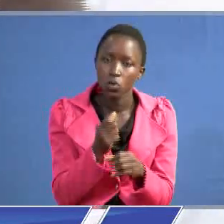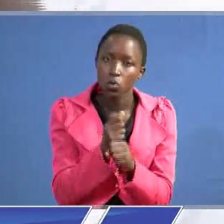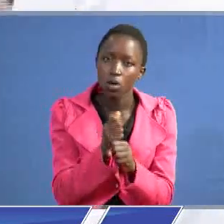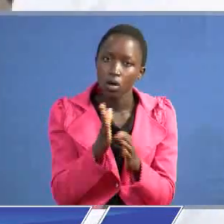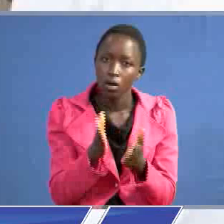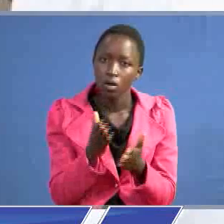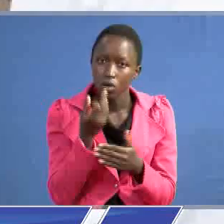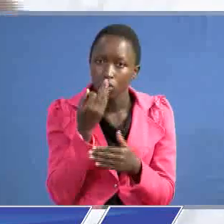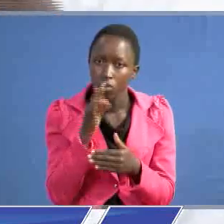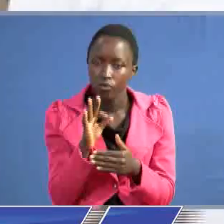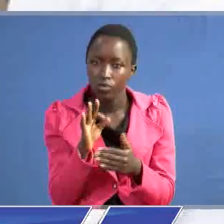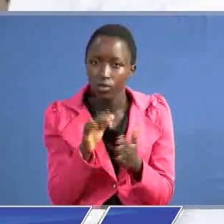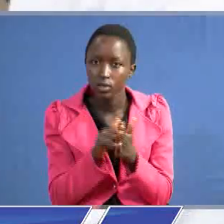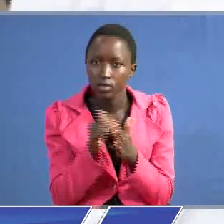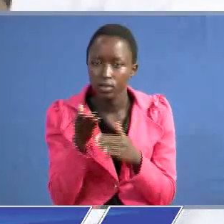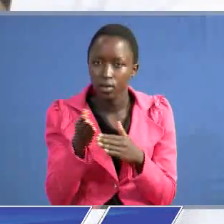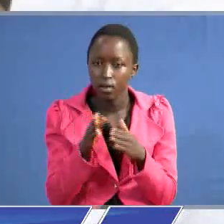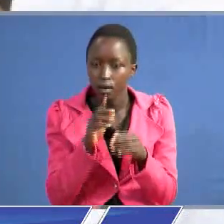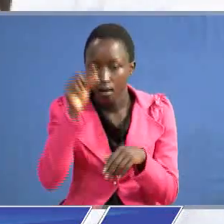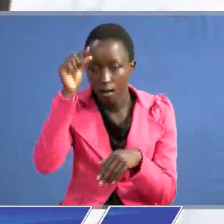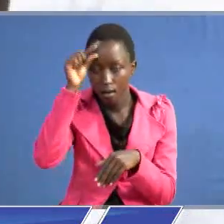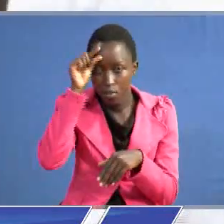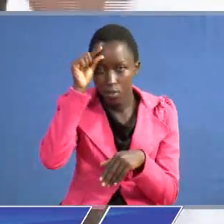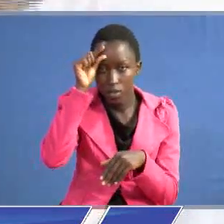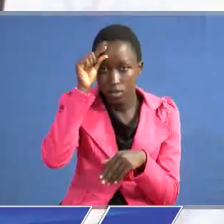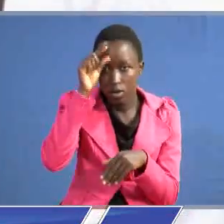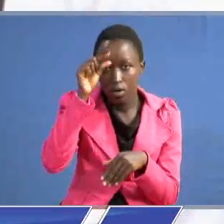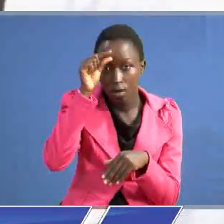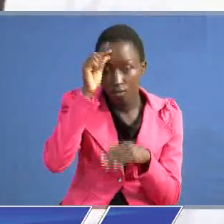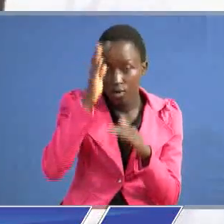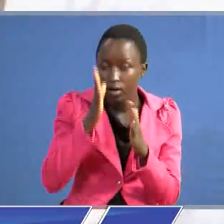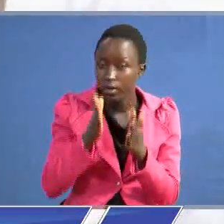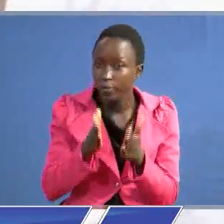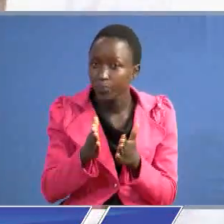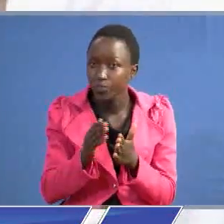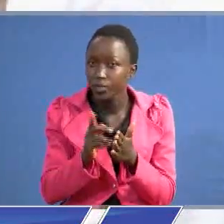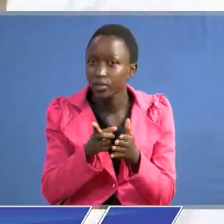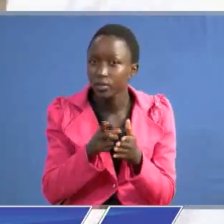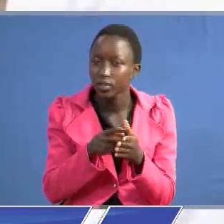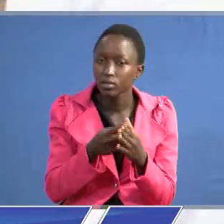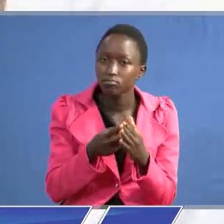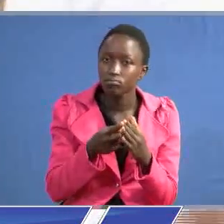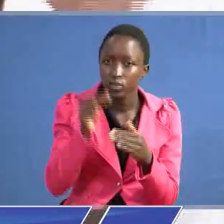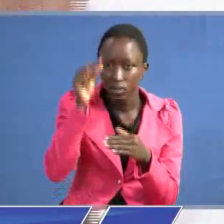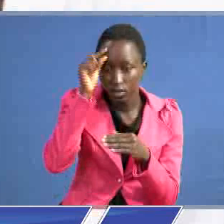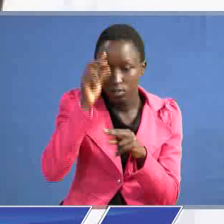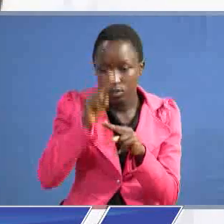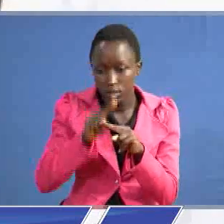wafanyakazi wale ambao wako kwa serikali, magavana na serikali